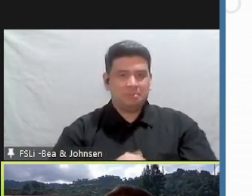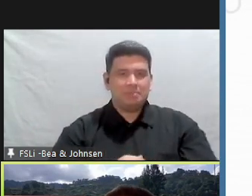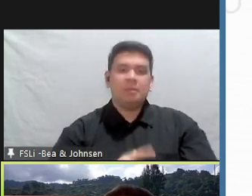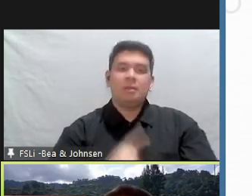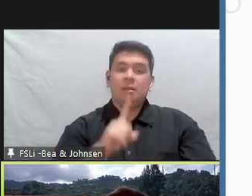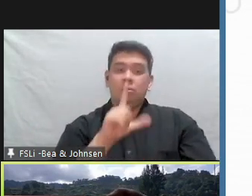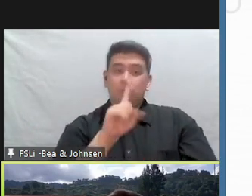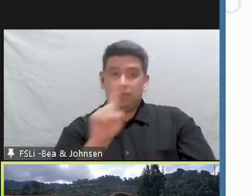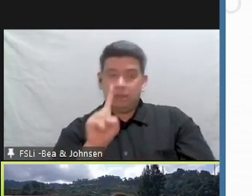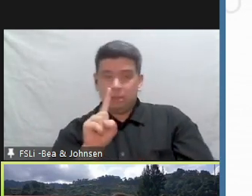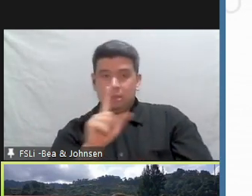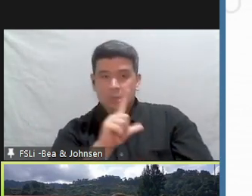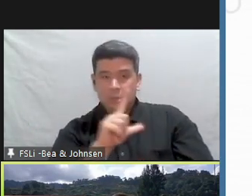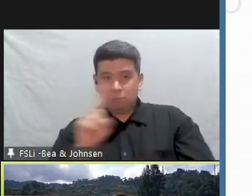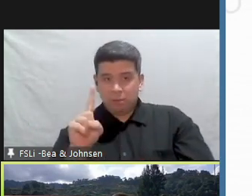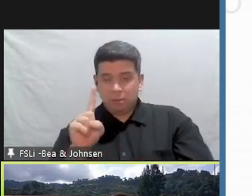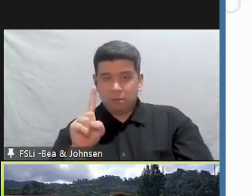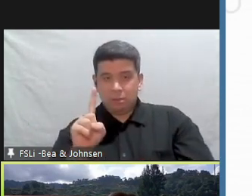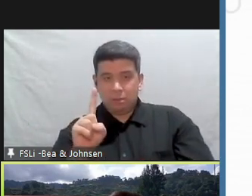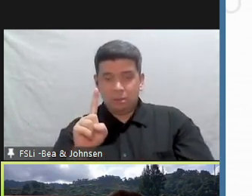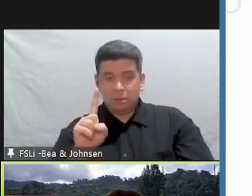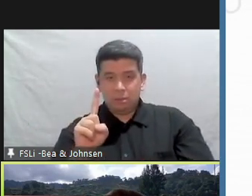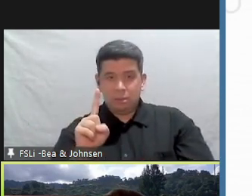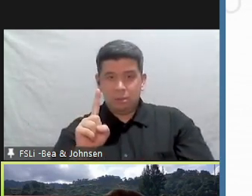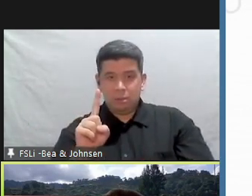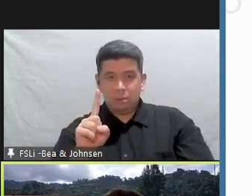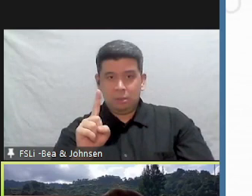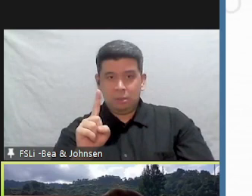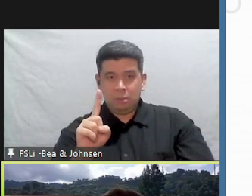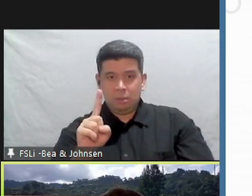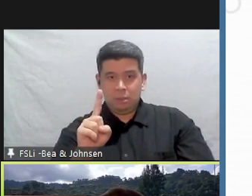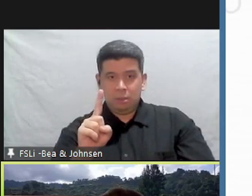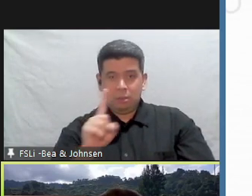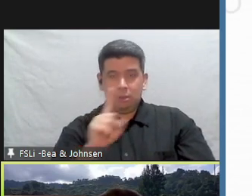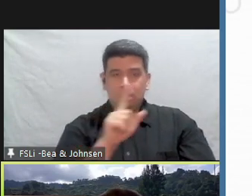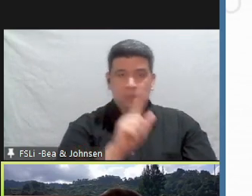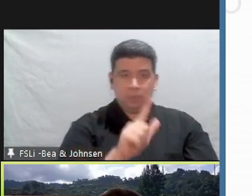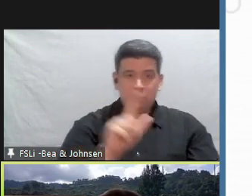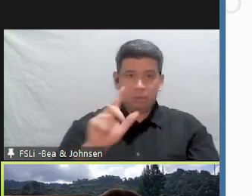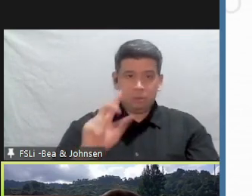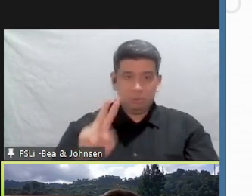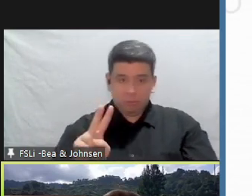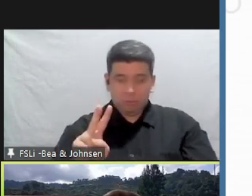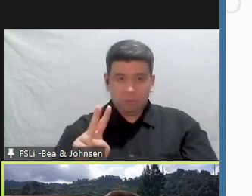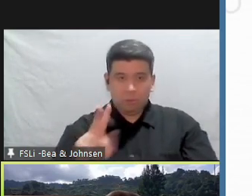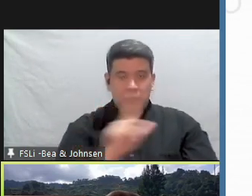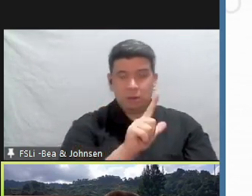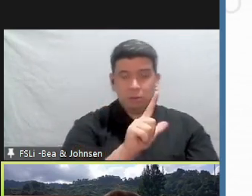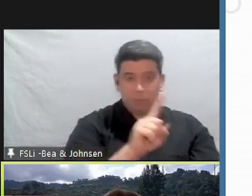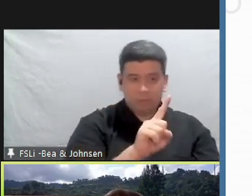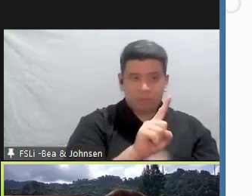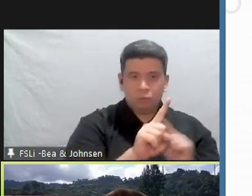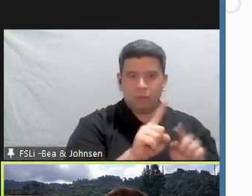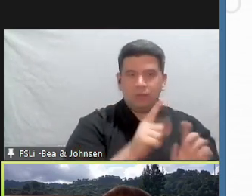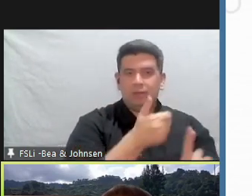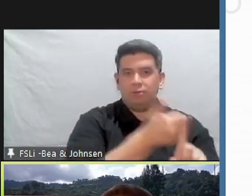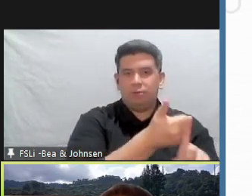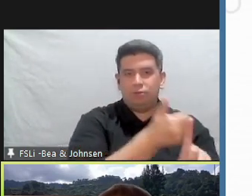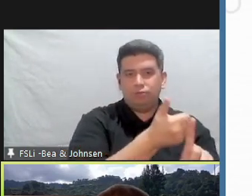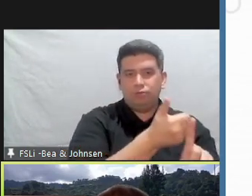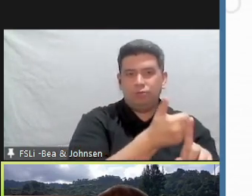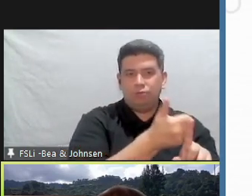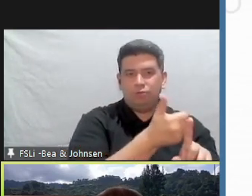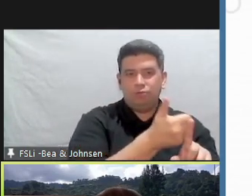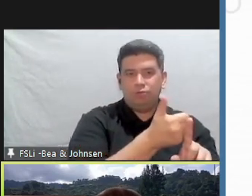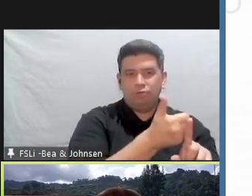Mag-Ansi, ay naililipat sa L2, kagaya ng Filipino, at sa English. Ano? Kaya kung nakakabasa na siya sa kanyang mother